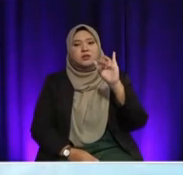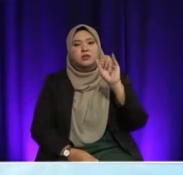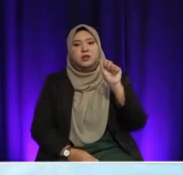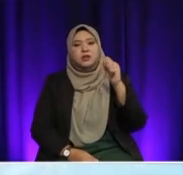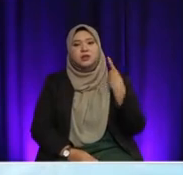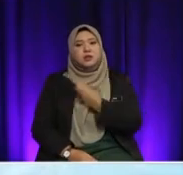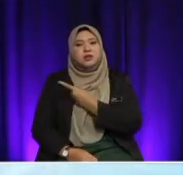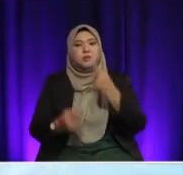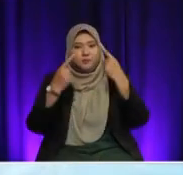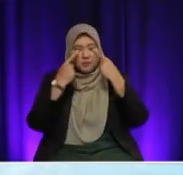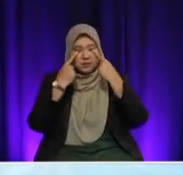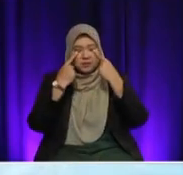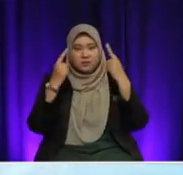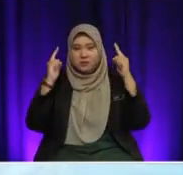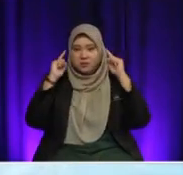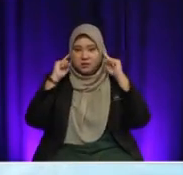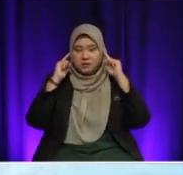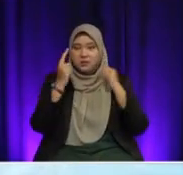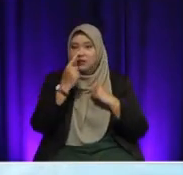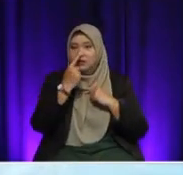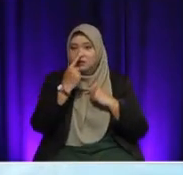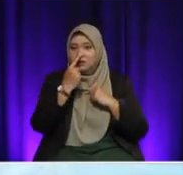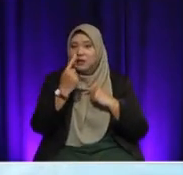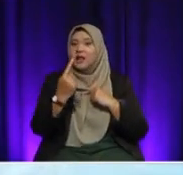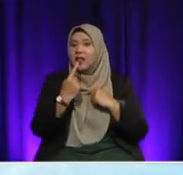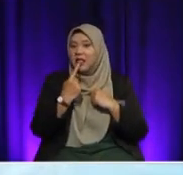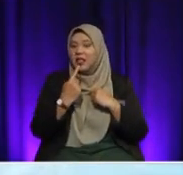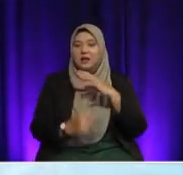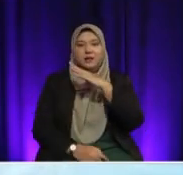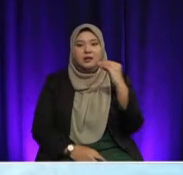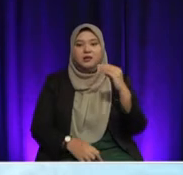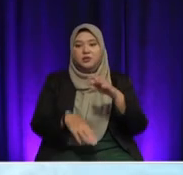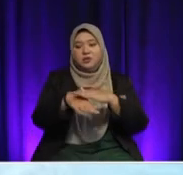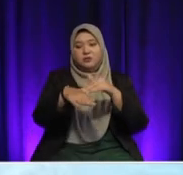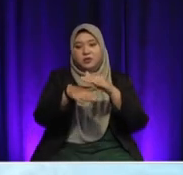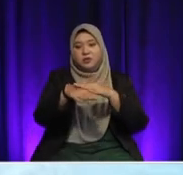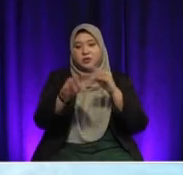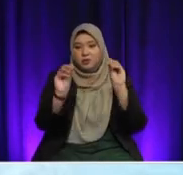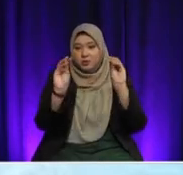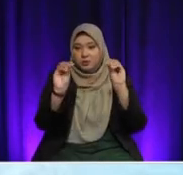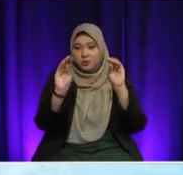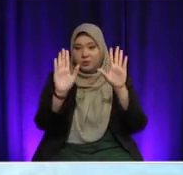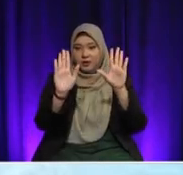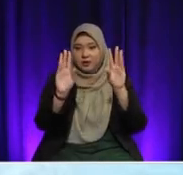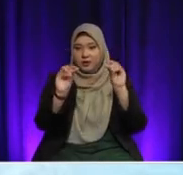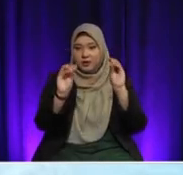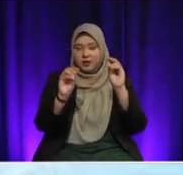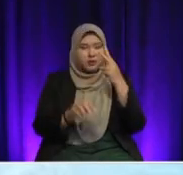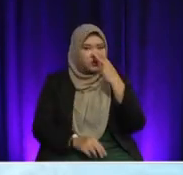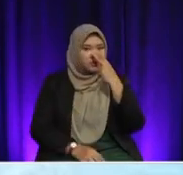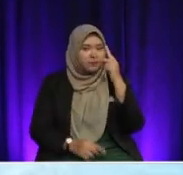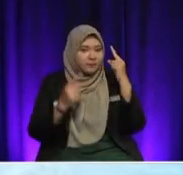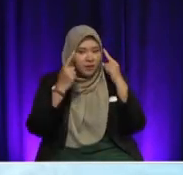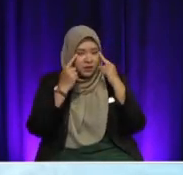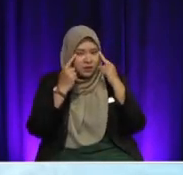ni. Ataupun gigi. Sebab kita nak gigit. Betul. Okey. Untuk rasa, memang kita akan gunakan lidah. Sebab